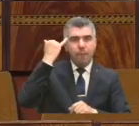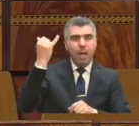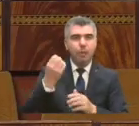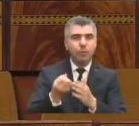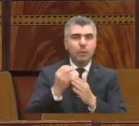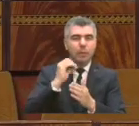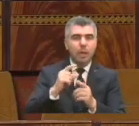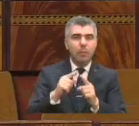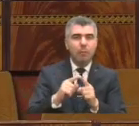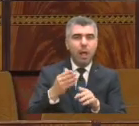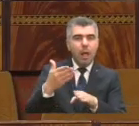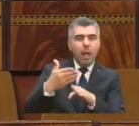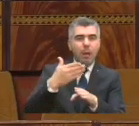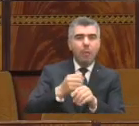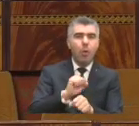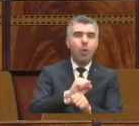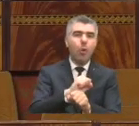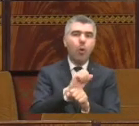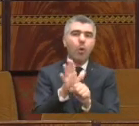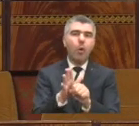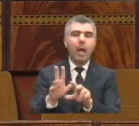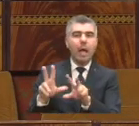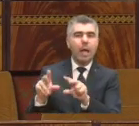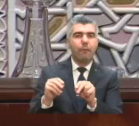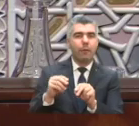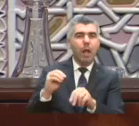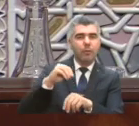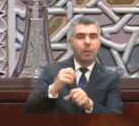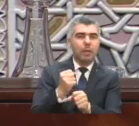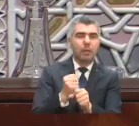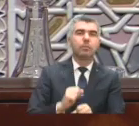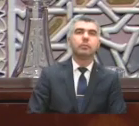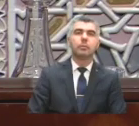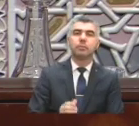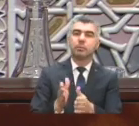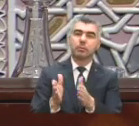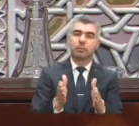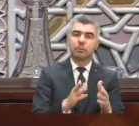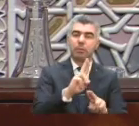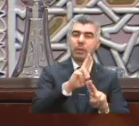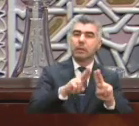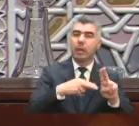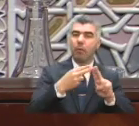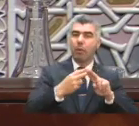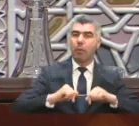اللي كان فيها قبل كورونا؟ وشكرا. شكرا السيد النائب. جواب السيد الوزير.